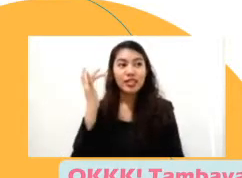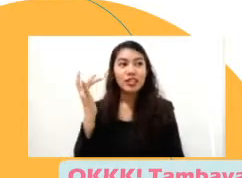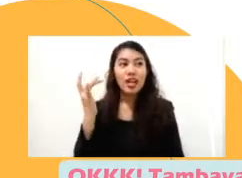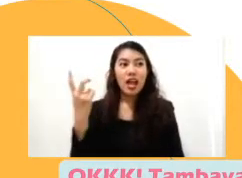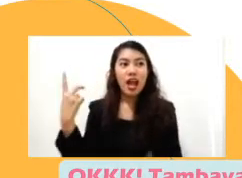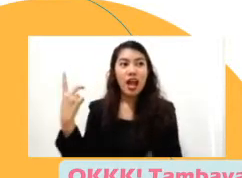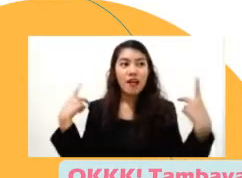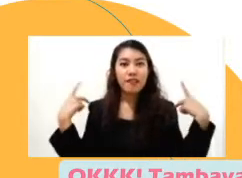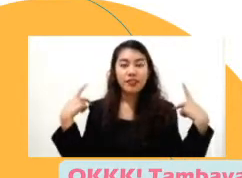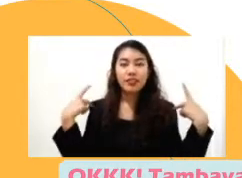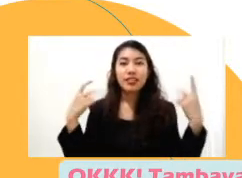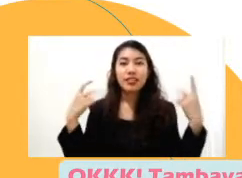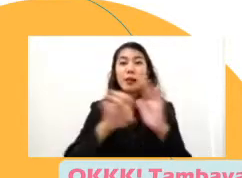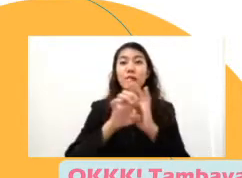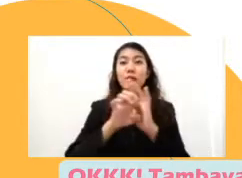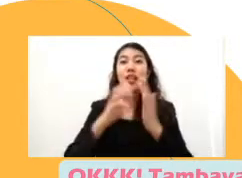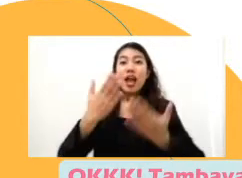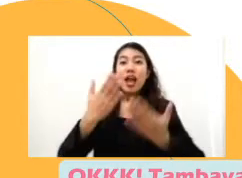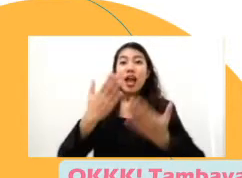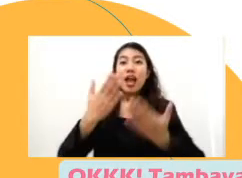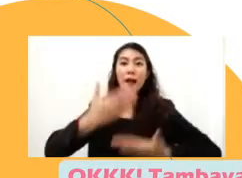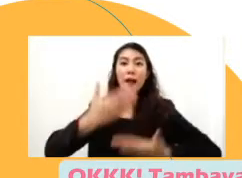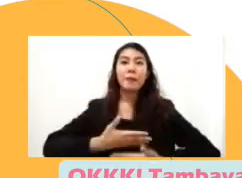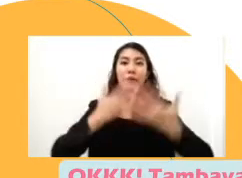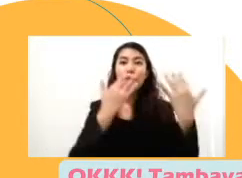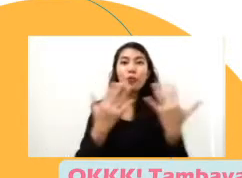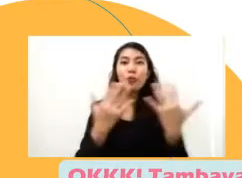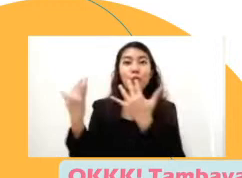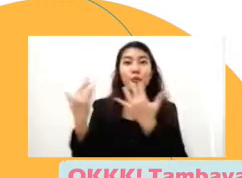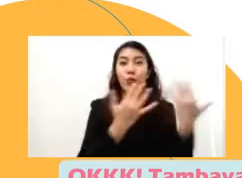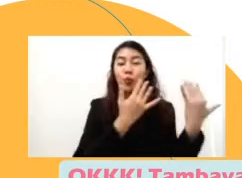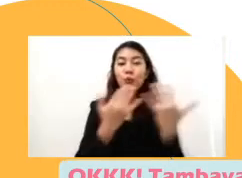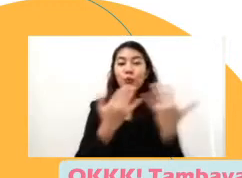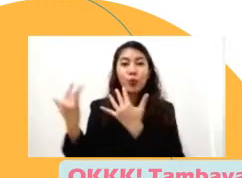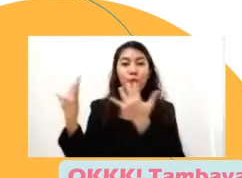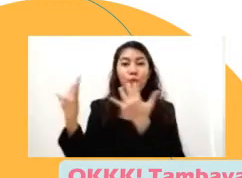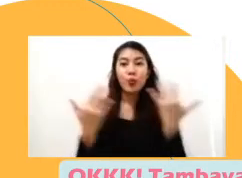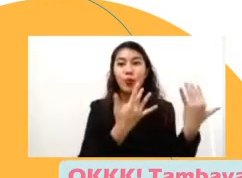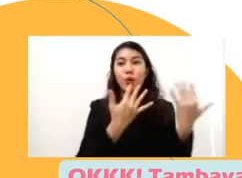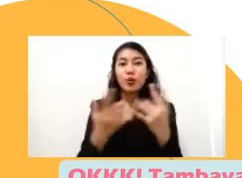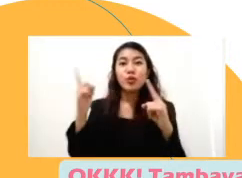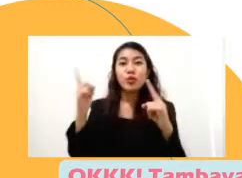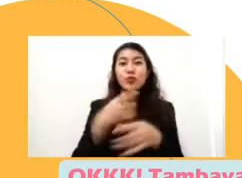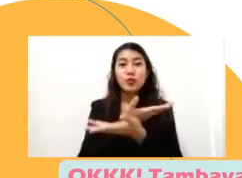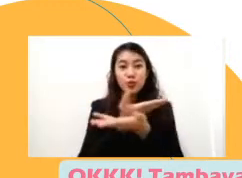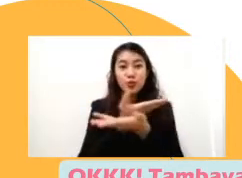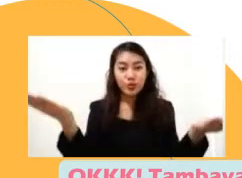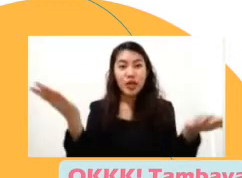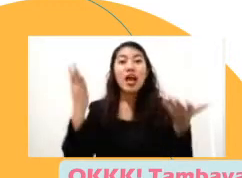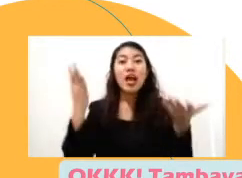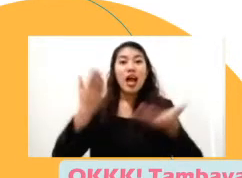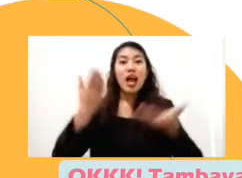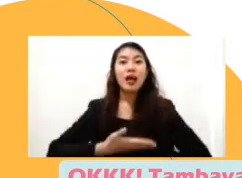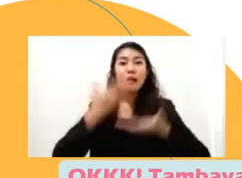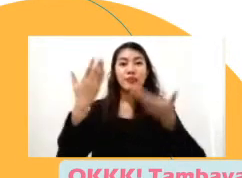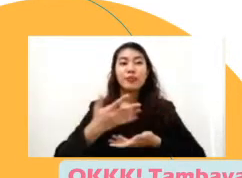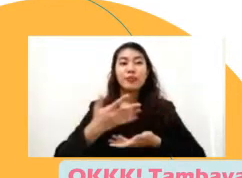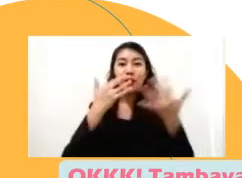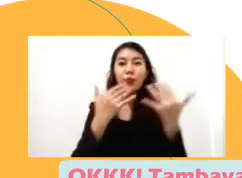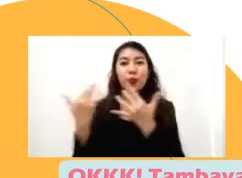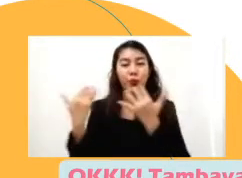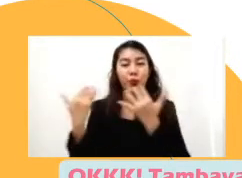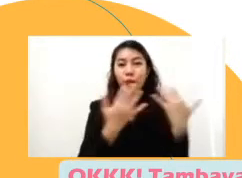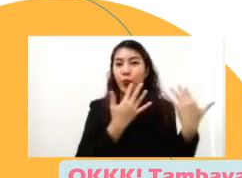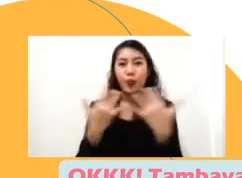Happy birthday. Happy birthday to you. Happy birthday to you. Happy